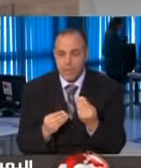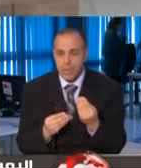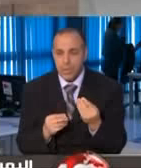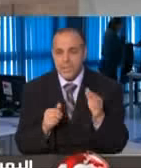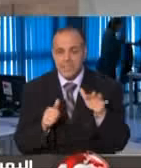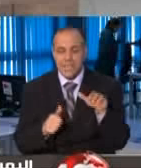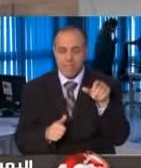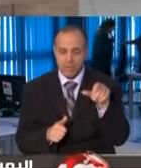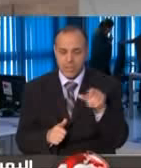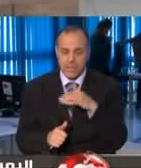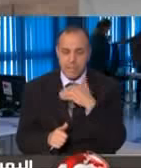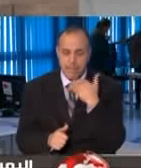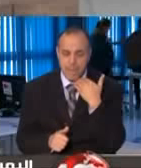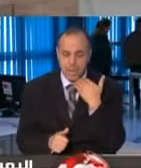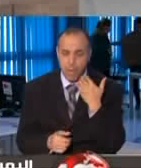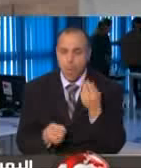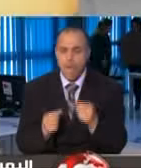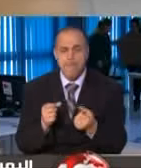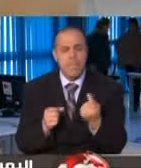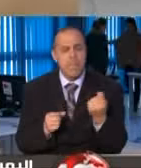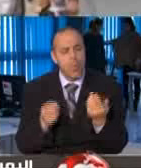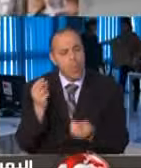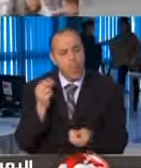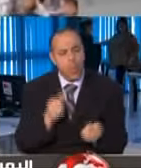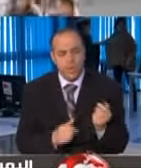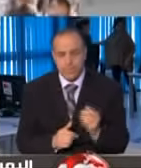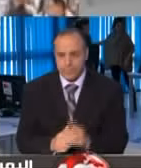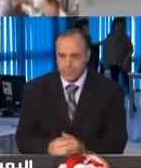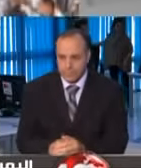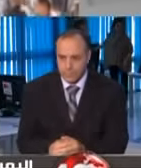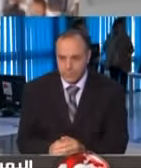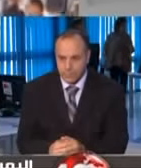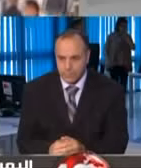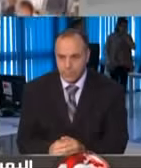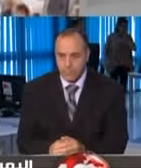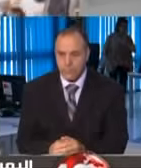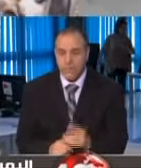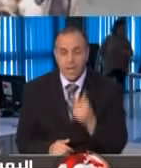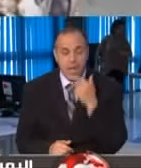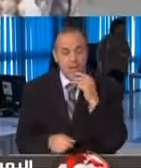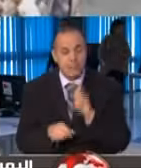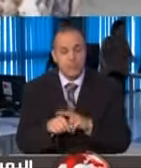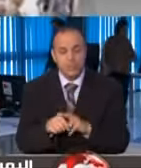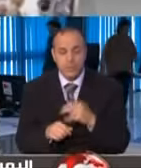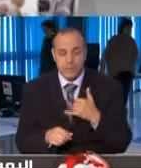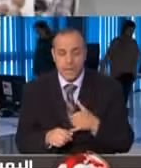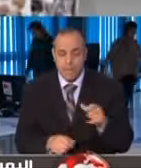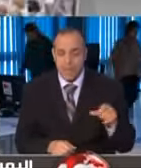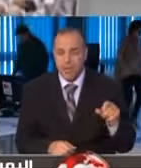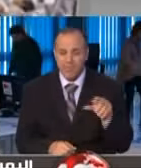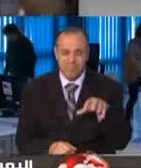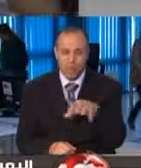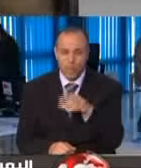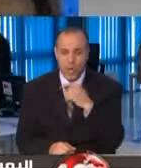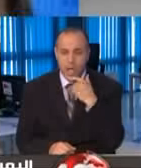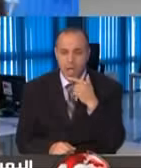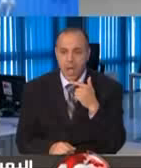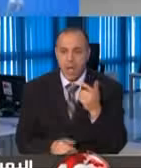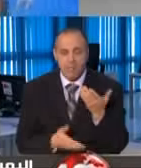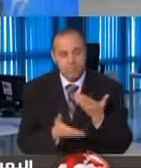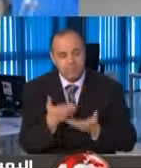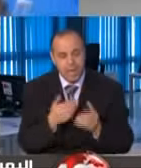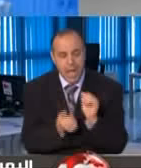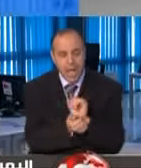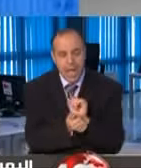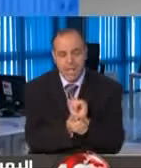عن 6000 شخص وتشريد الملايين. وفي غضون ذلك، قال مسؤولون يمنيون محليون إن صفقة